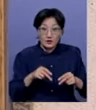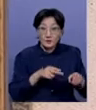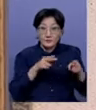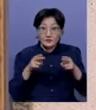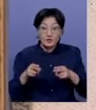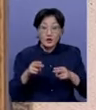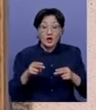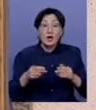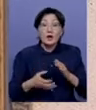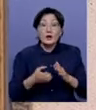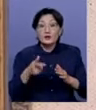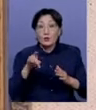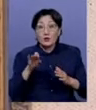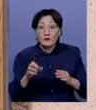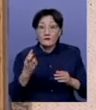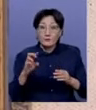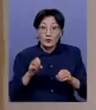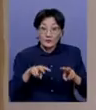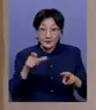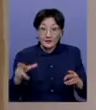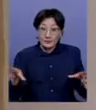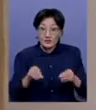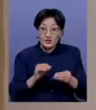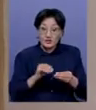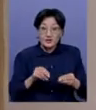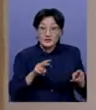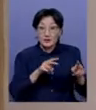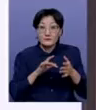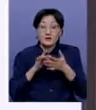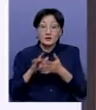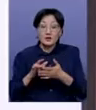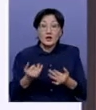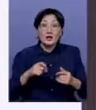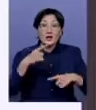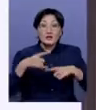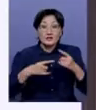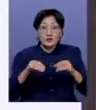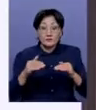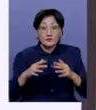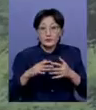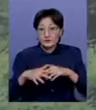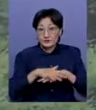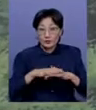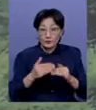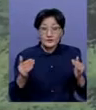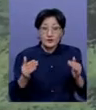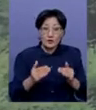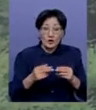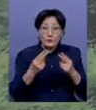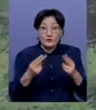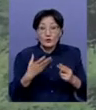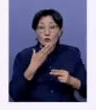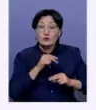кездерінде географ, биолог мамандармен жиі саяхаттайтын. Көрнекті кескіндеме дәстүрлі қазақ ауылдарындағы барлық ірілі ұсақты көріністерді